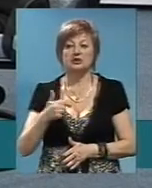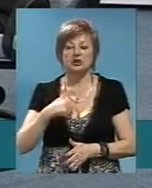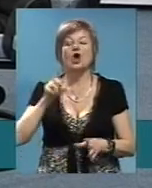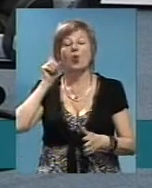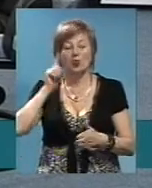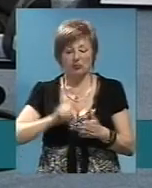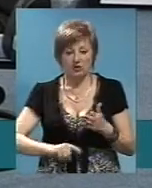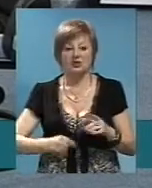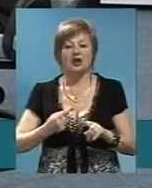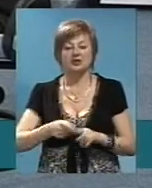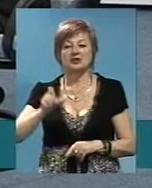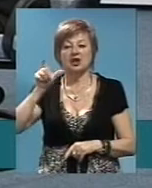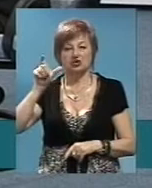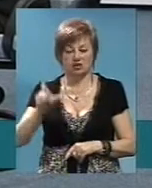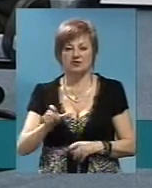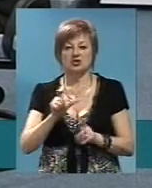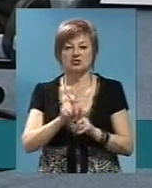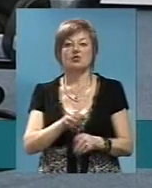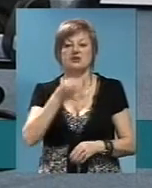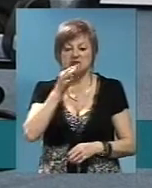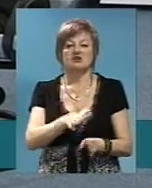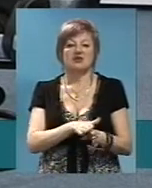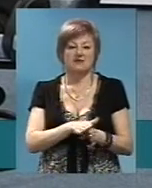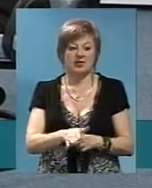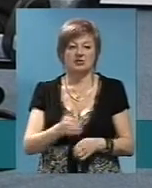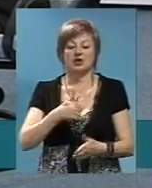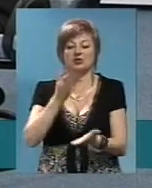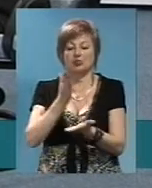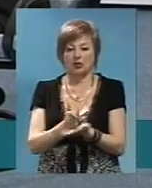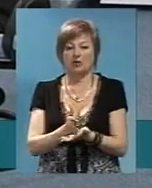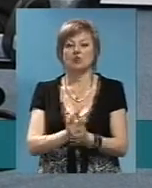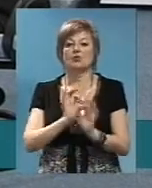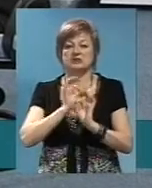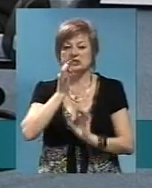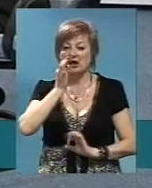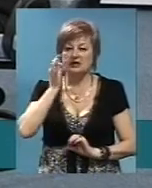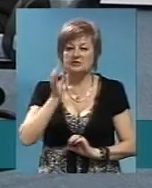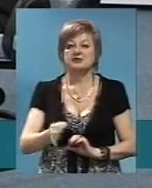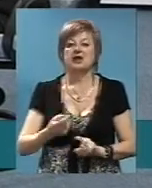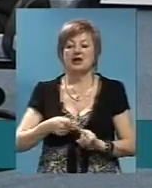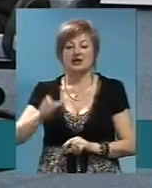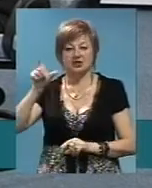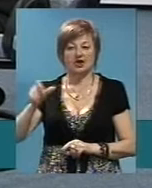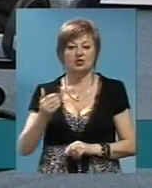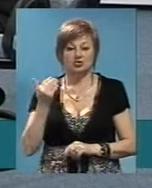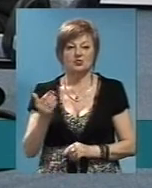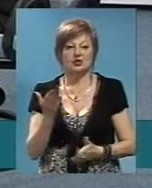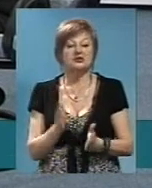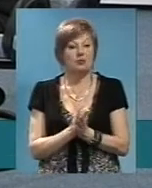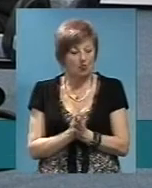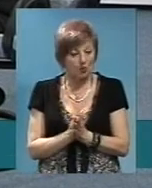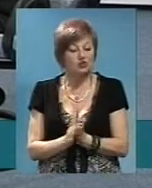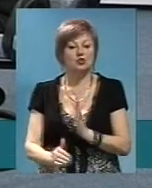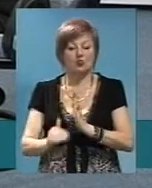що це чоловік слова. І я просто хочу в прямому ефірі сказати, що на цього чоловіка, якщо попросиш